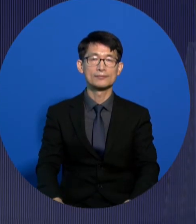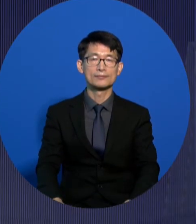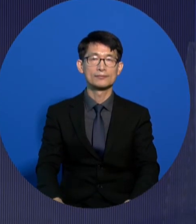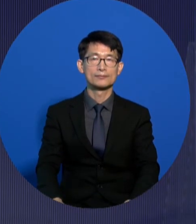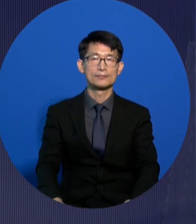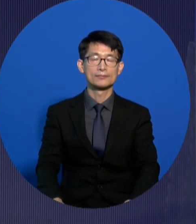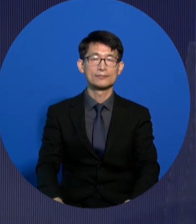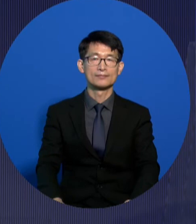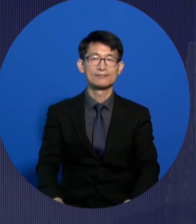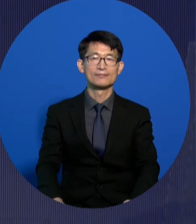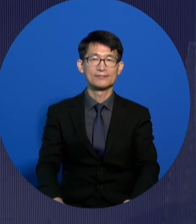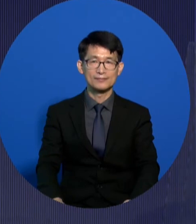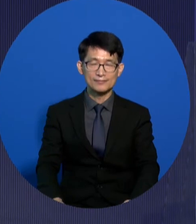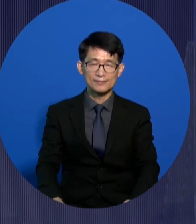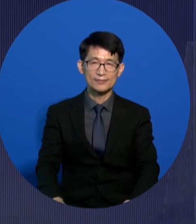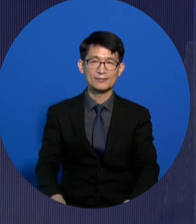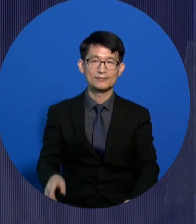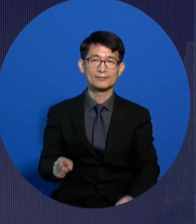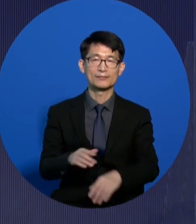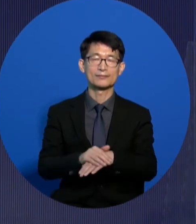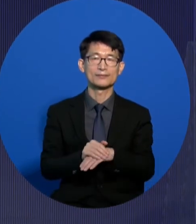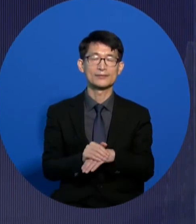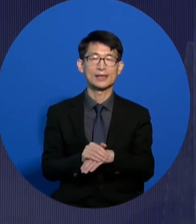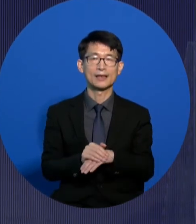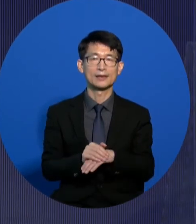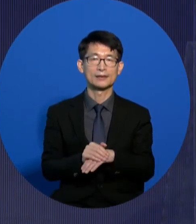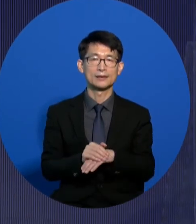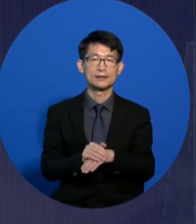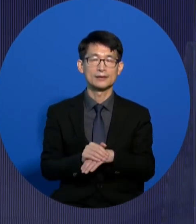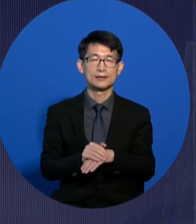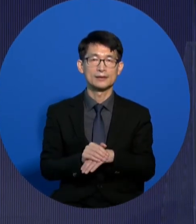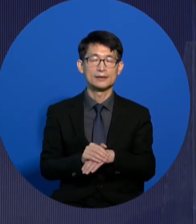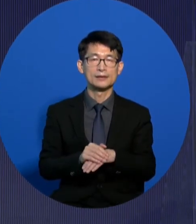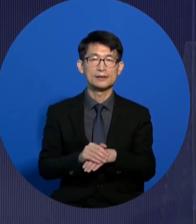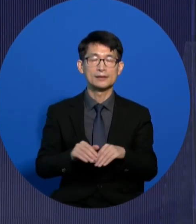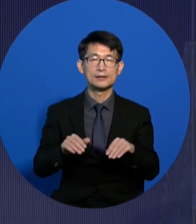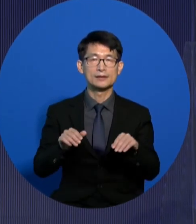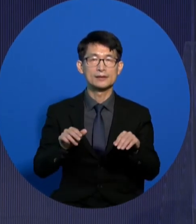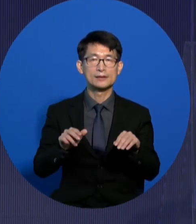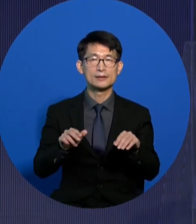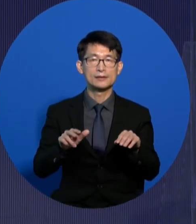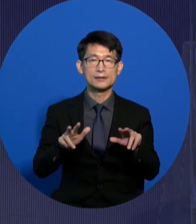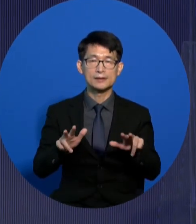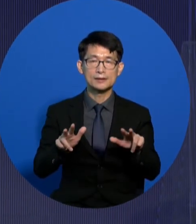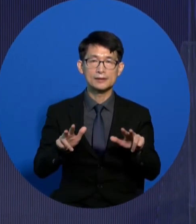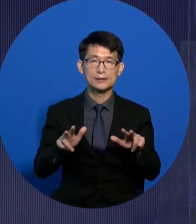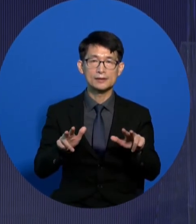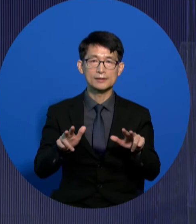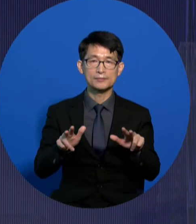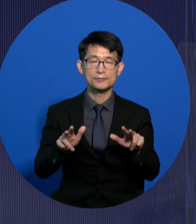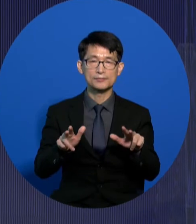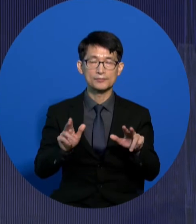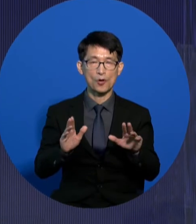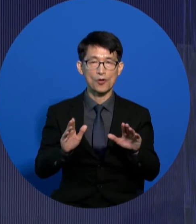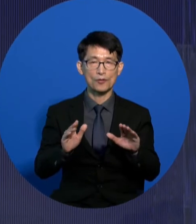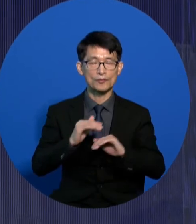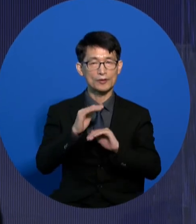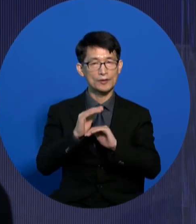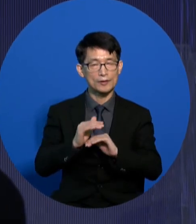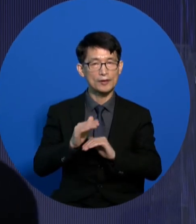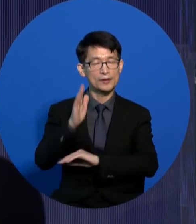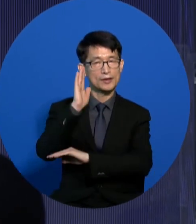예, 다시 마이크를 잡은 윤성민입니다. 제가 지금 뭐 이렇게 세션을 준비하고 이렇게